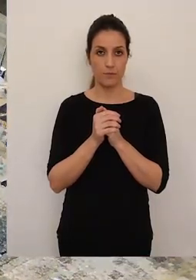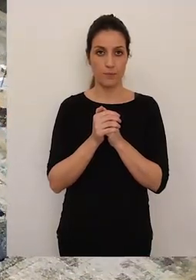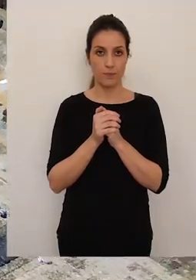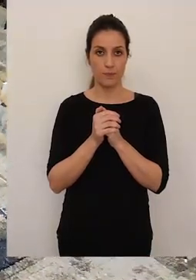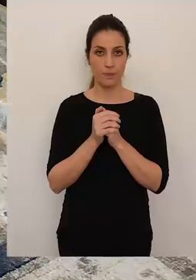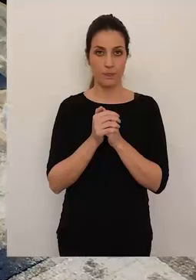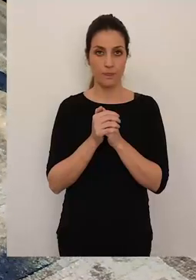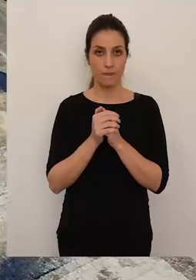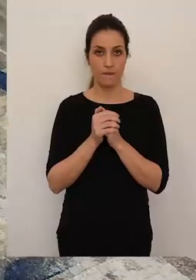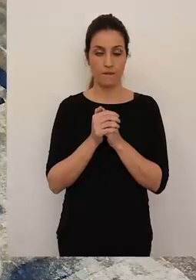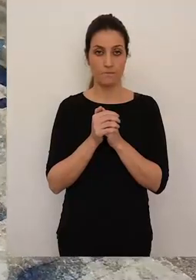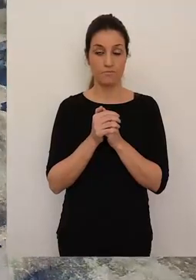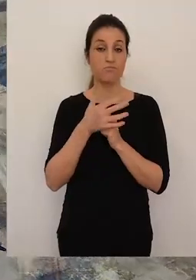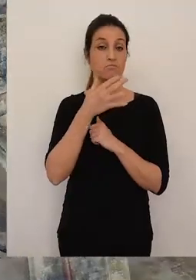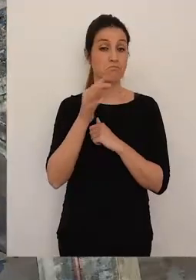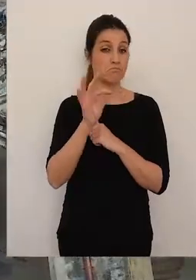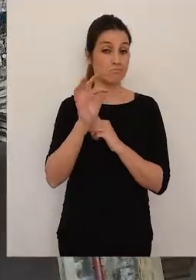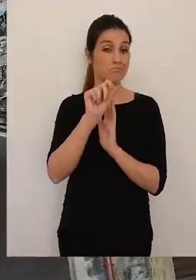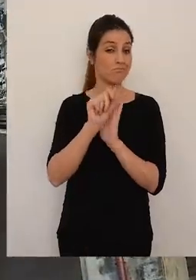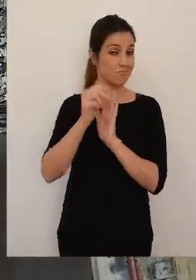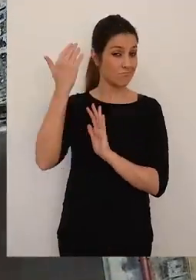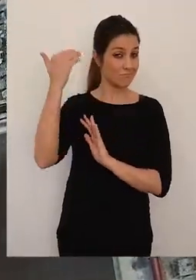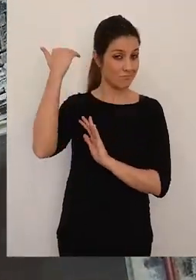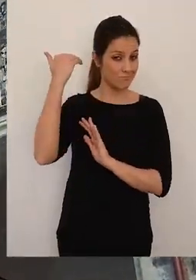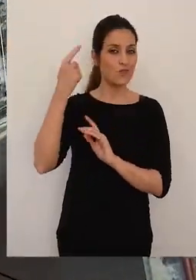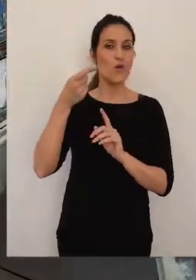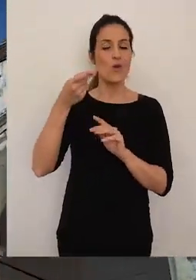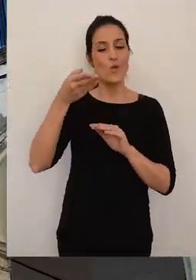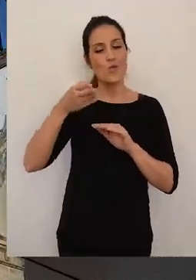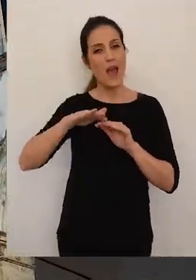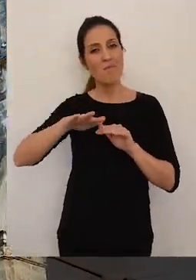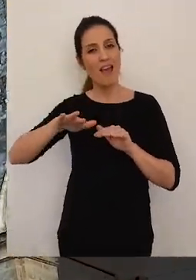Ciò che ancora conserva la sua originaria bellezza è una parte del chiostro.